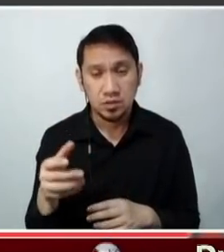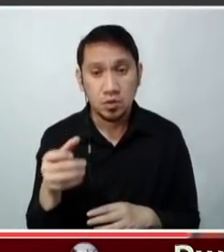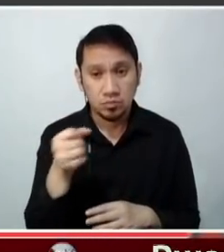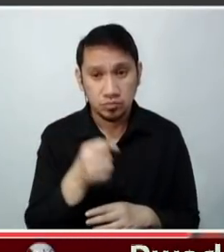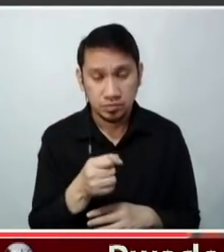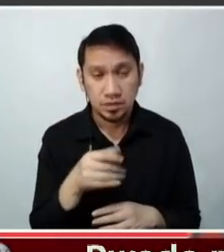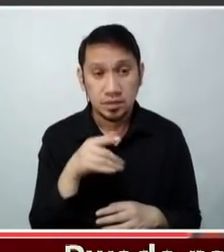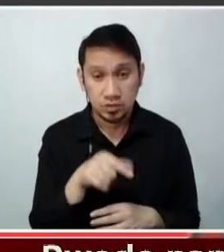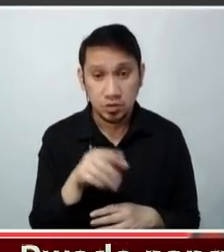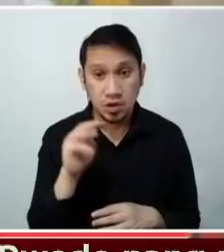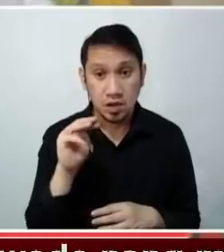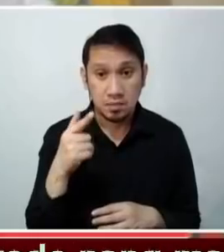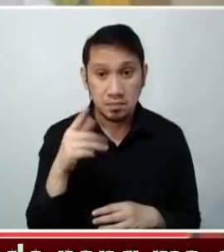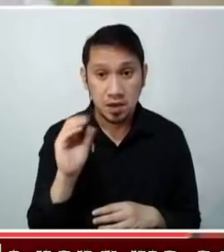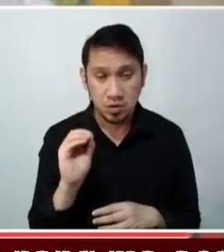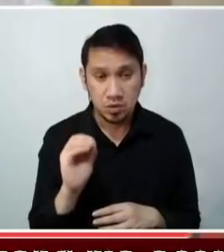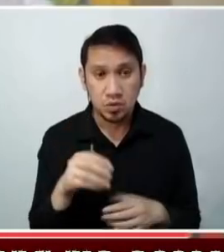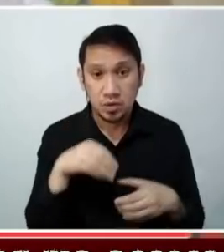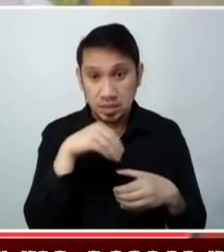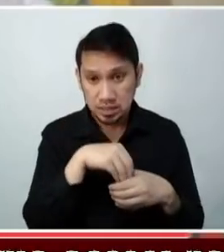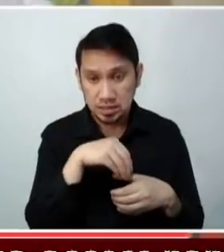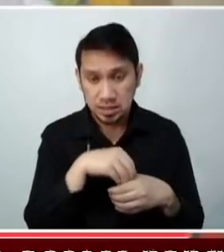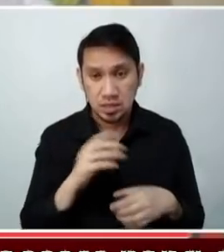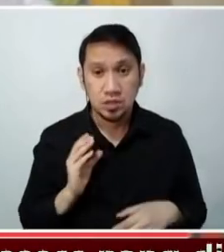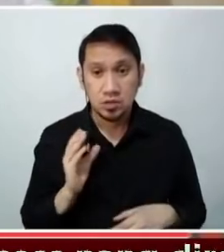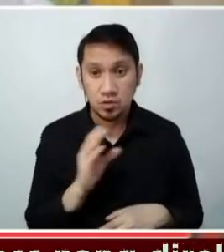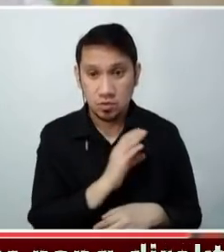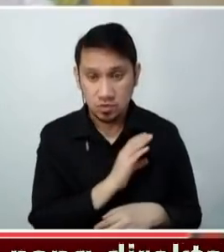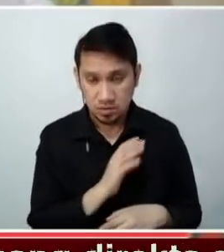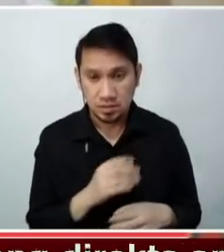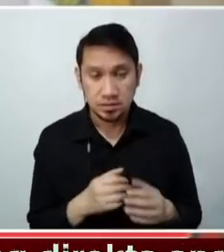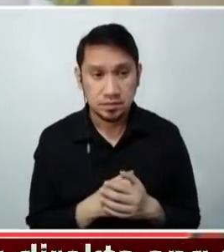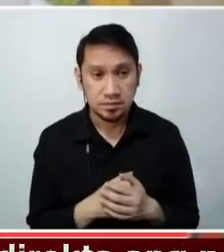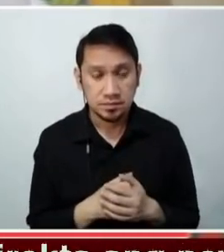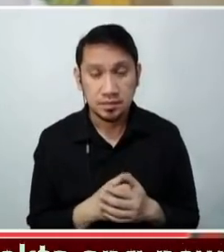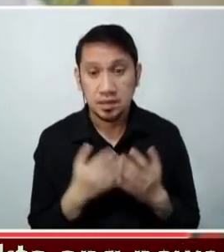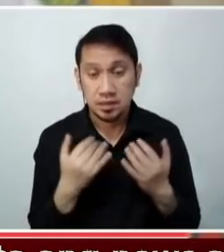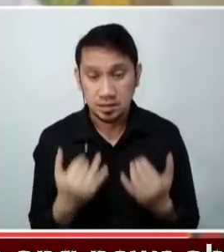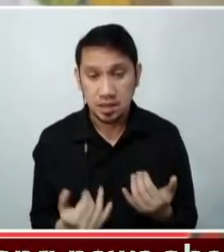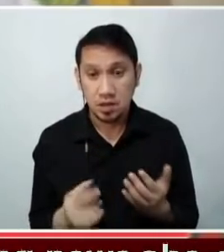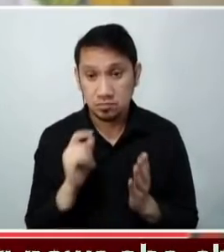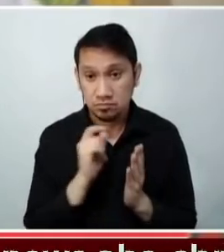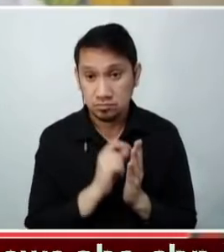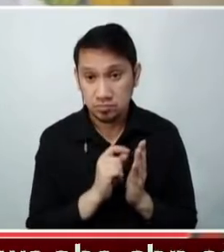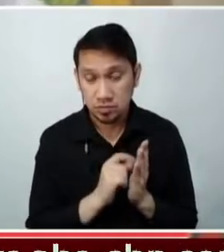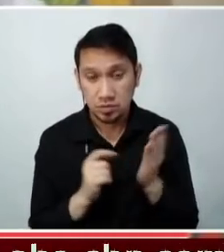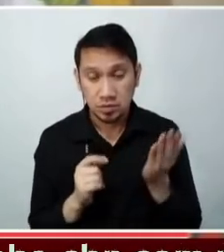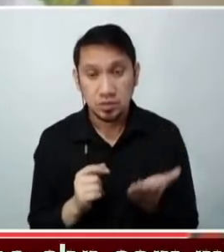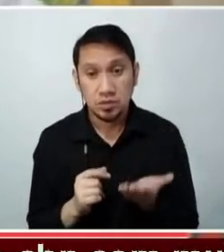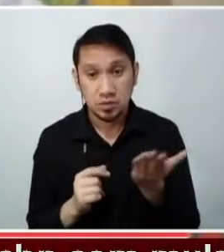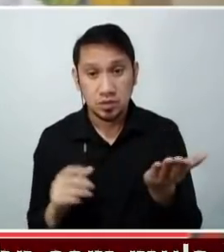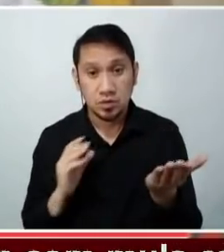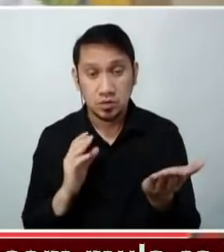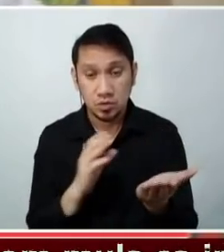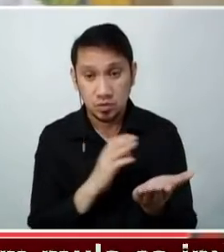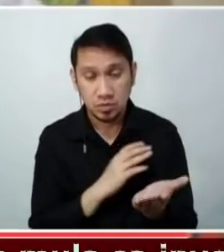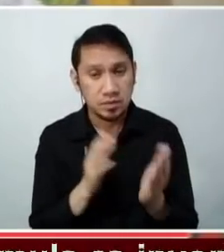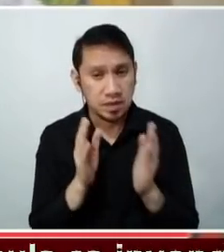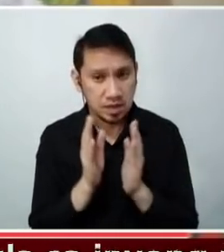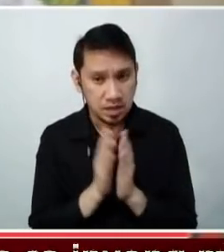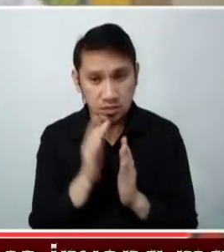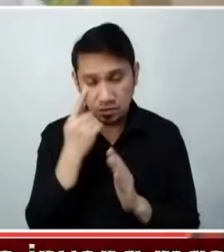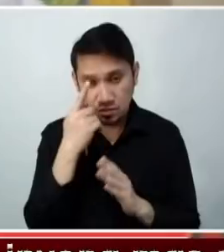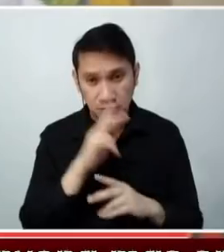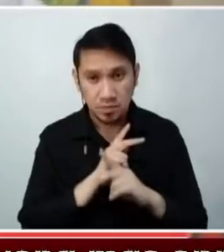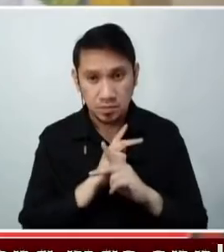mananatili muna si Mago sa Batasang Pambansa Complex. Nauna nang sumulat si Mago sa Kongreso para hilingin umano ang